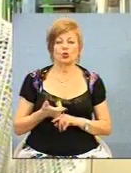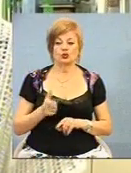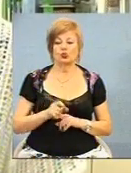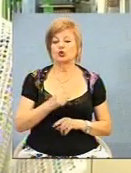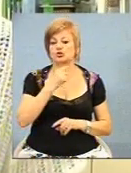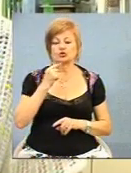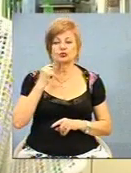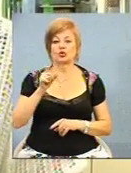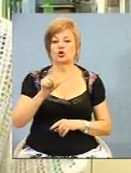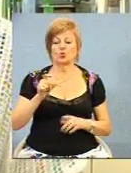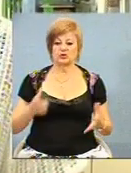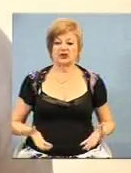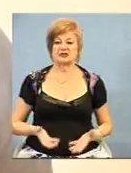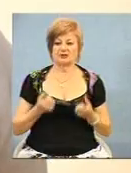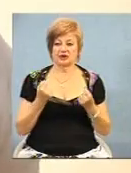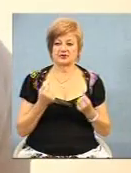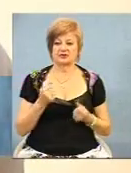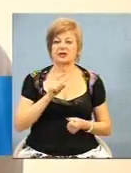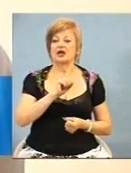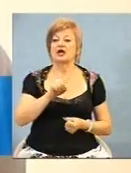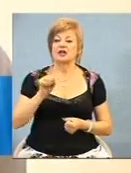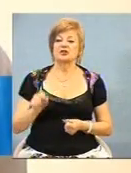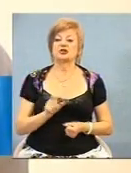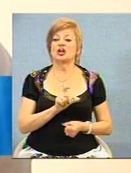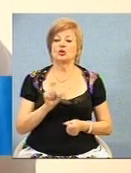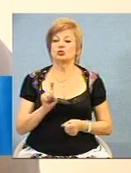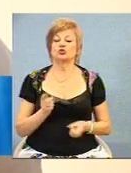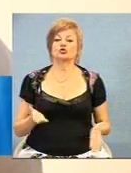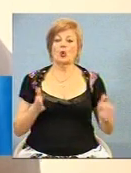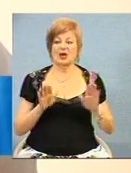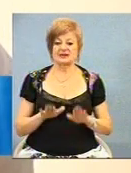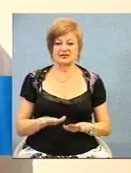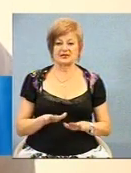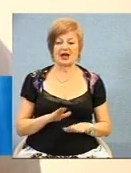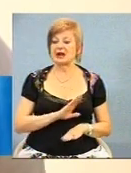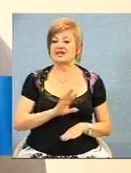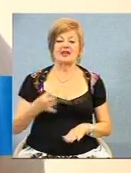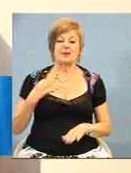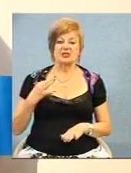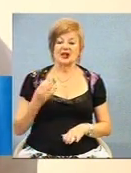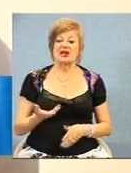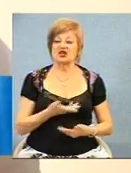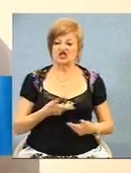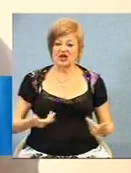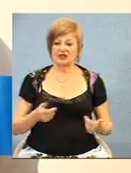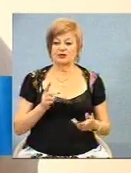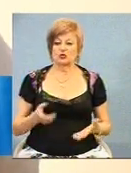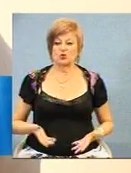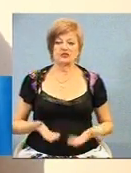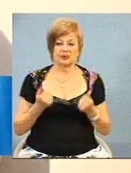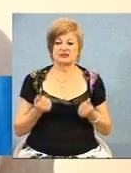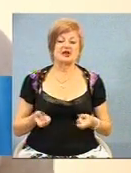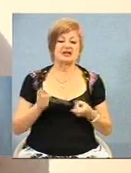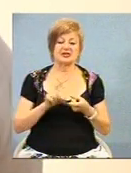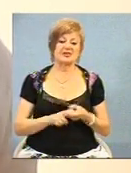багато людей врятував. Ті люди, які залишились не безразличні к нам, які спасали,